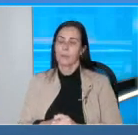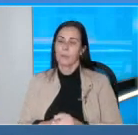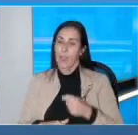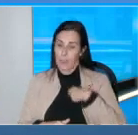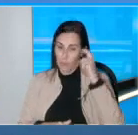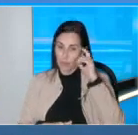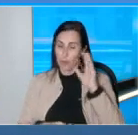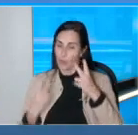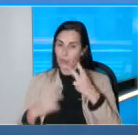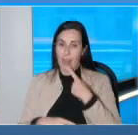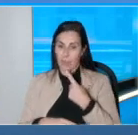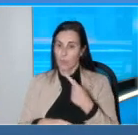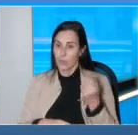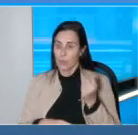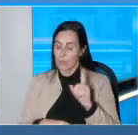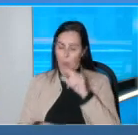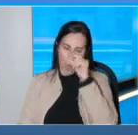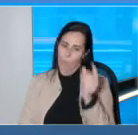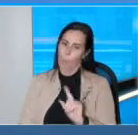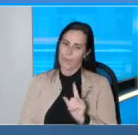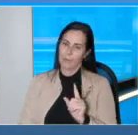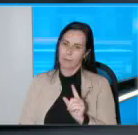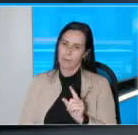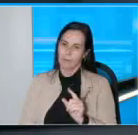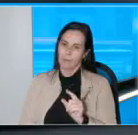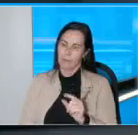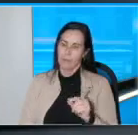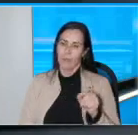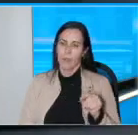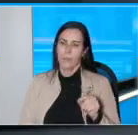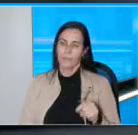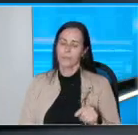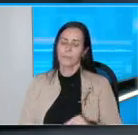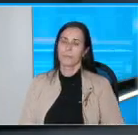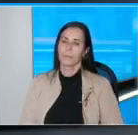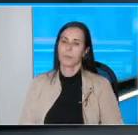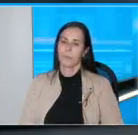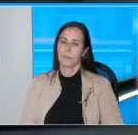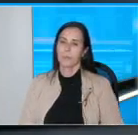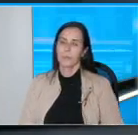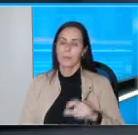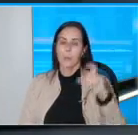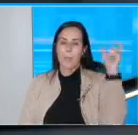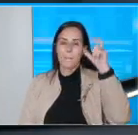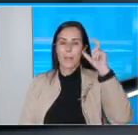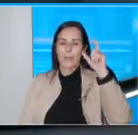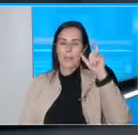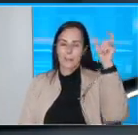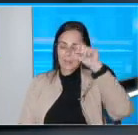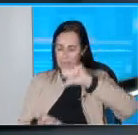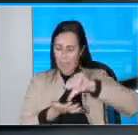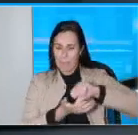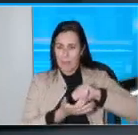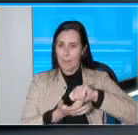חושב שחשוב לציין שהוא לא פוטין. האופוזיציה ניצחה בבחירות המוניציפליות באיסטנבול, באנקרה, באיזמיר,